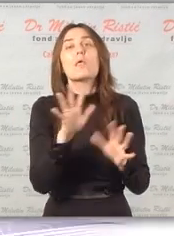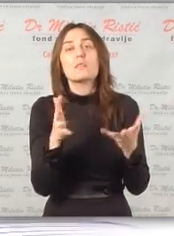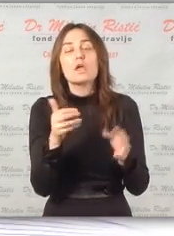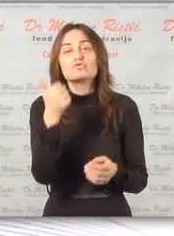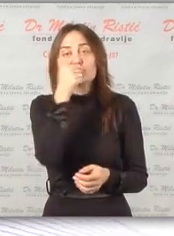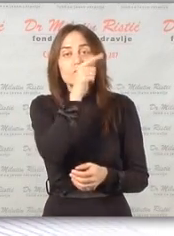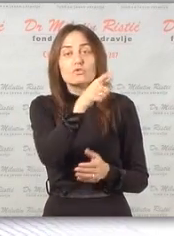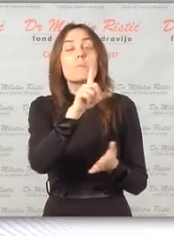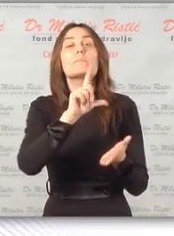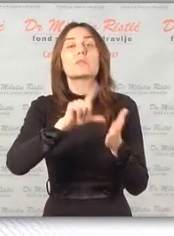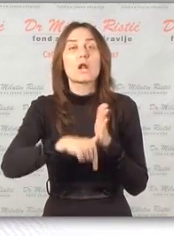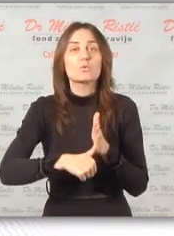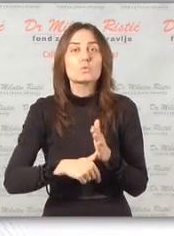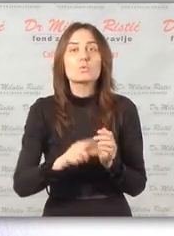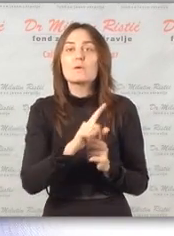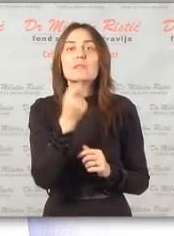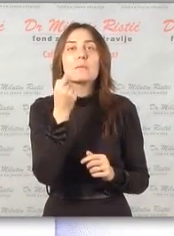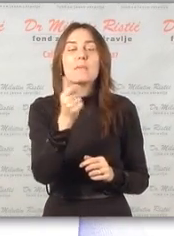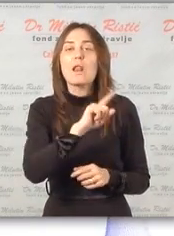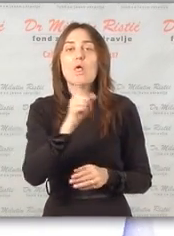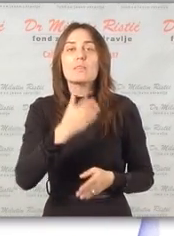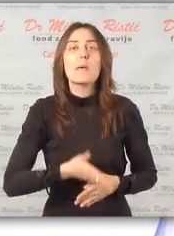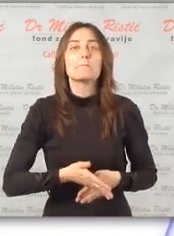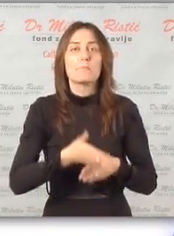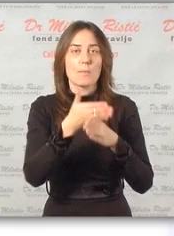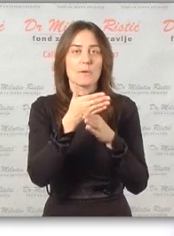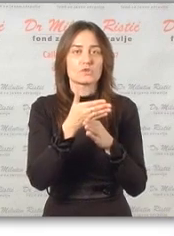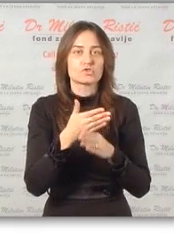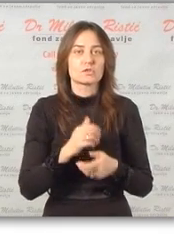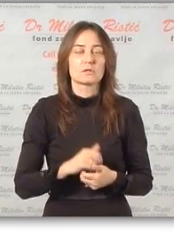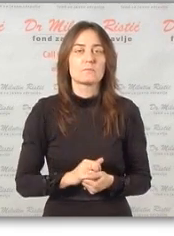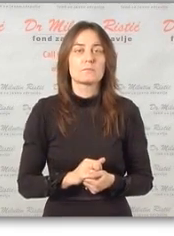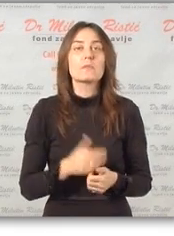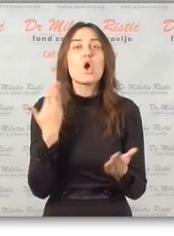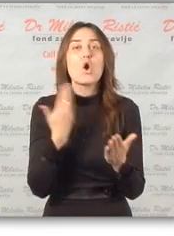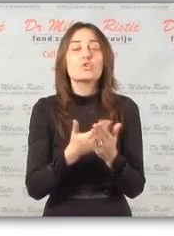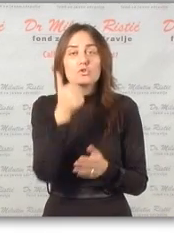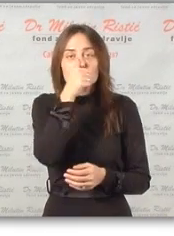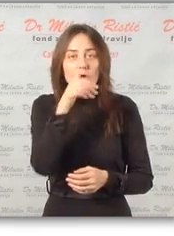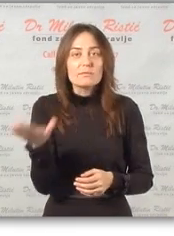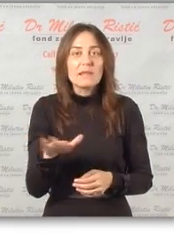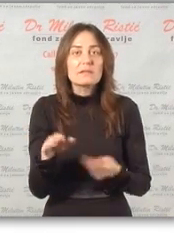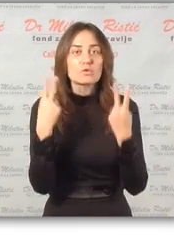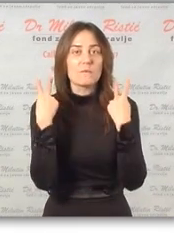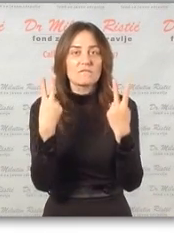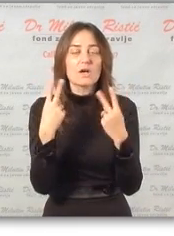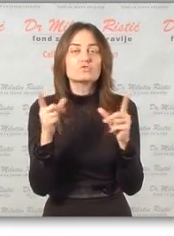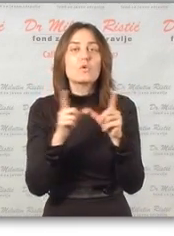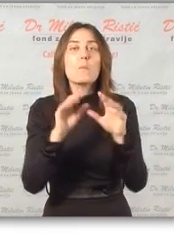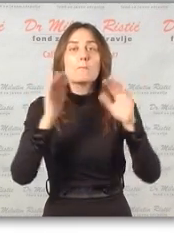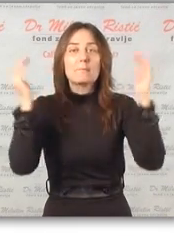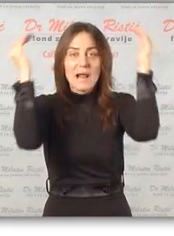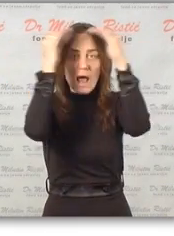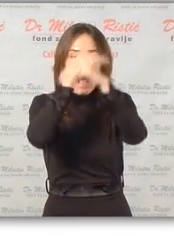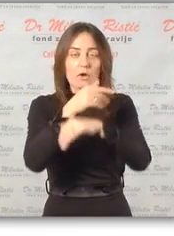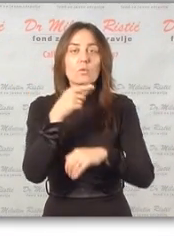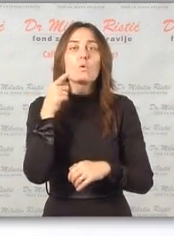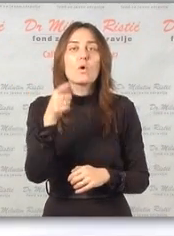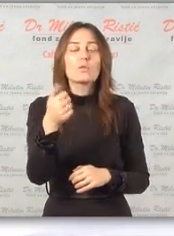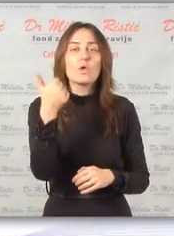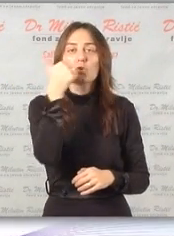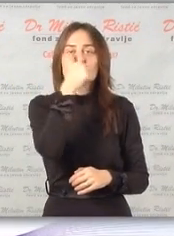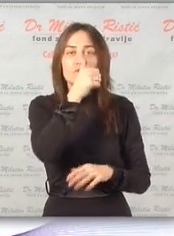se plaši i to je nešto što u tom momentu nimalo ne pomaže. Ono što je detetu važno